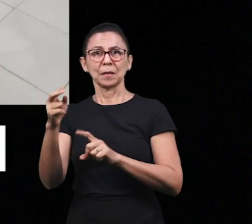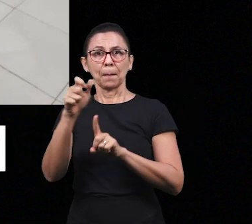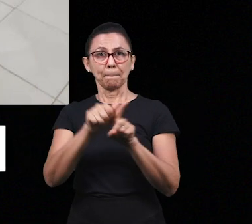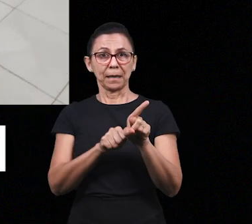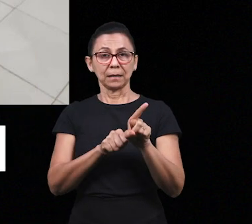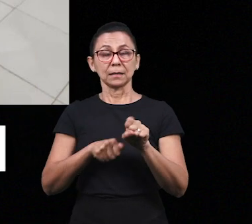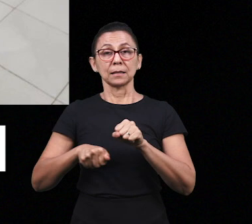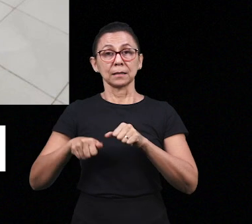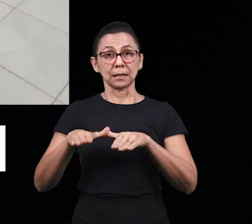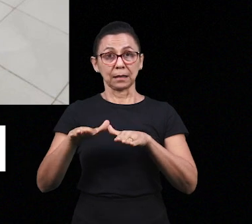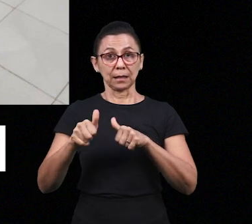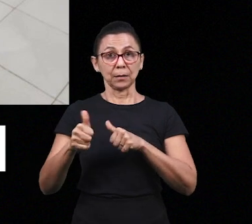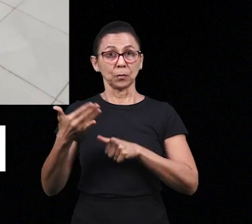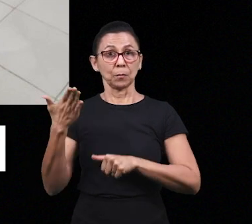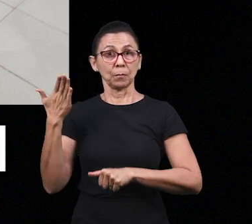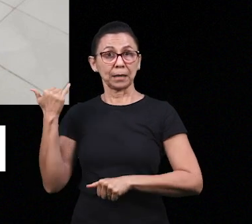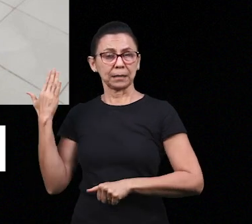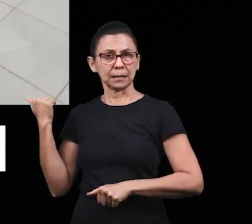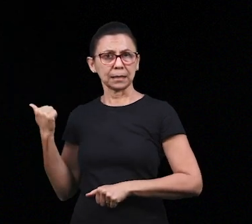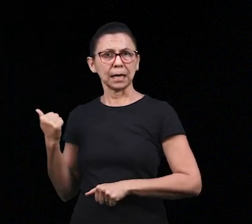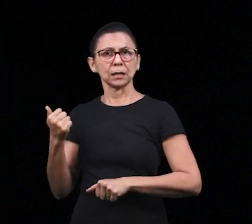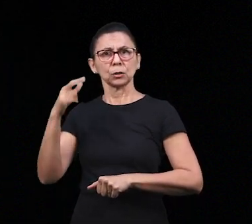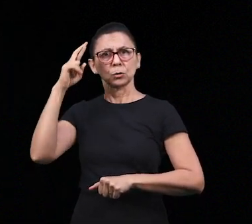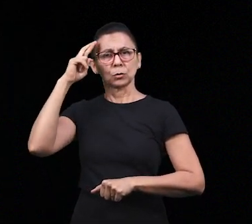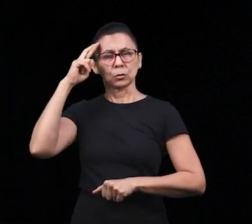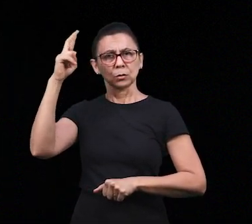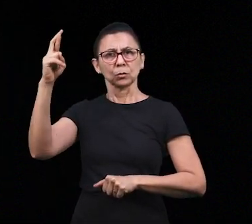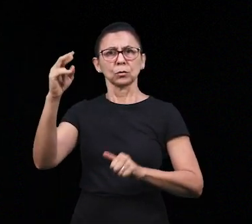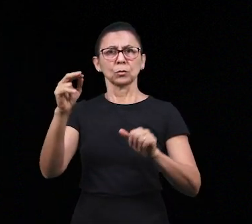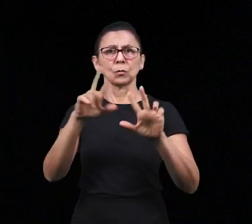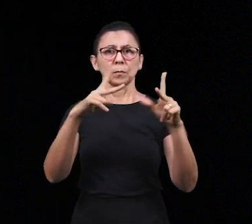réunions pour des consultations ont été faites